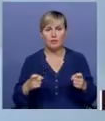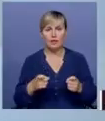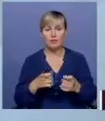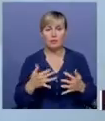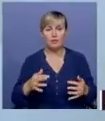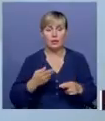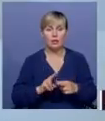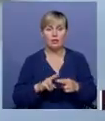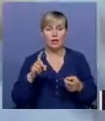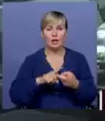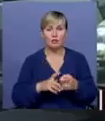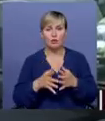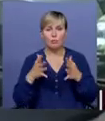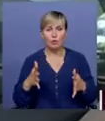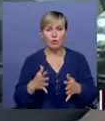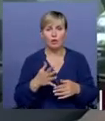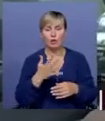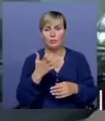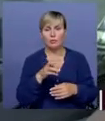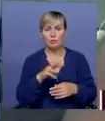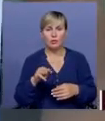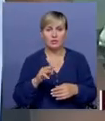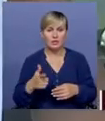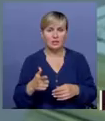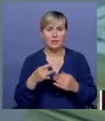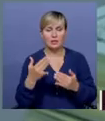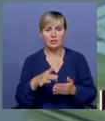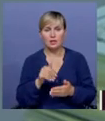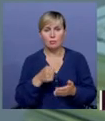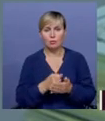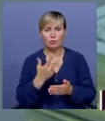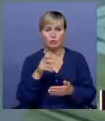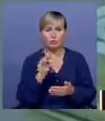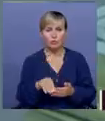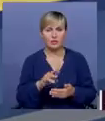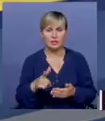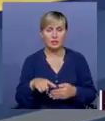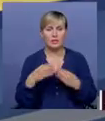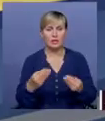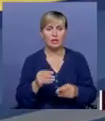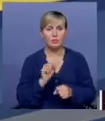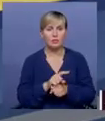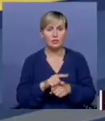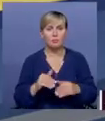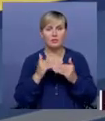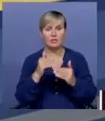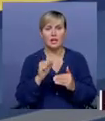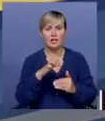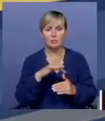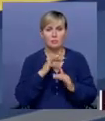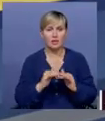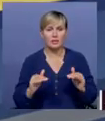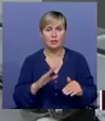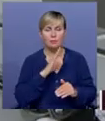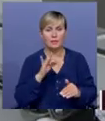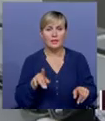амнистию, которая коснулась более 500 000 казахстанцев, им списали займы до 300 000 тенге. Далее поручил повысить выплату АСП многодетным матерям,